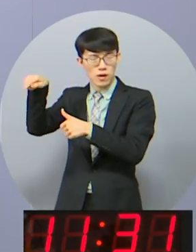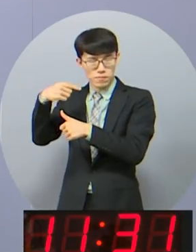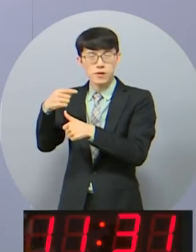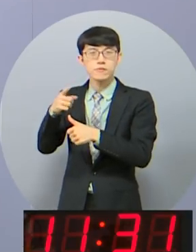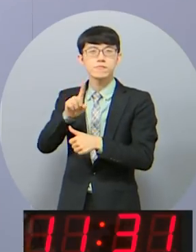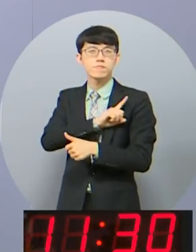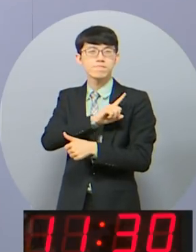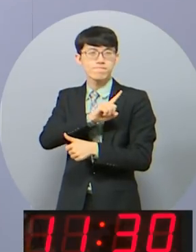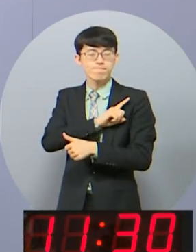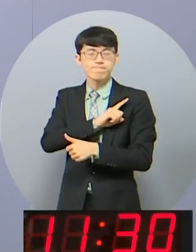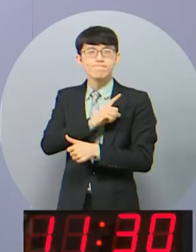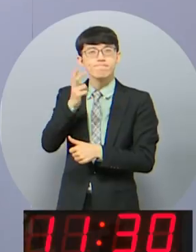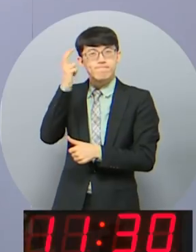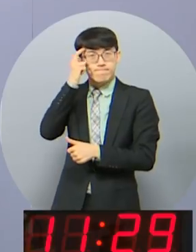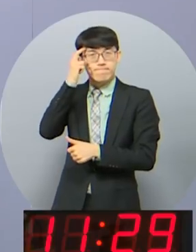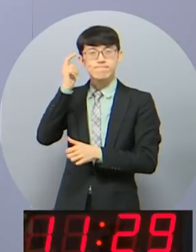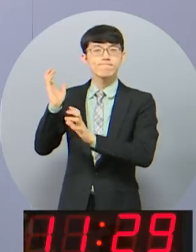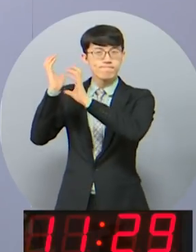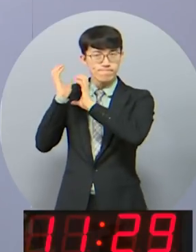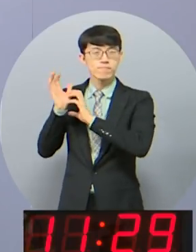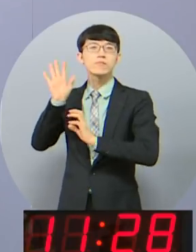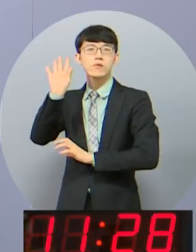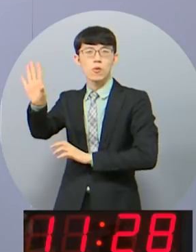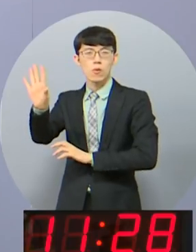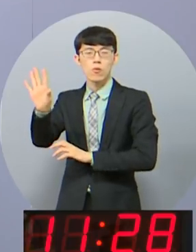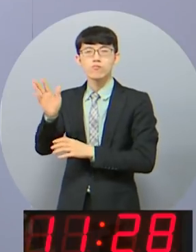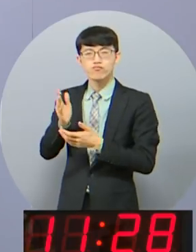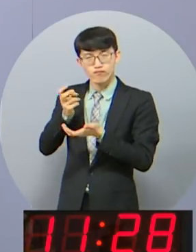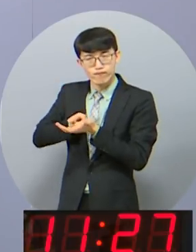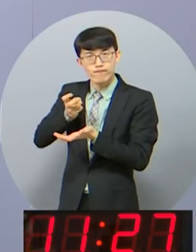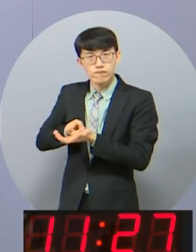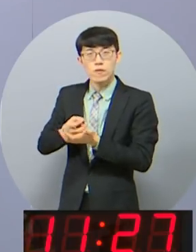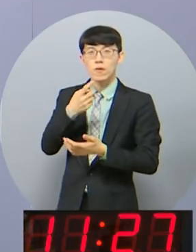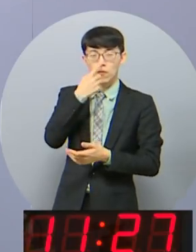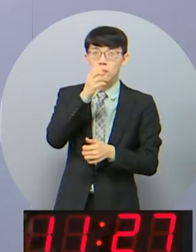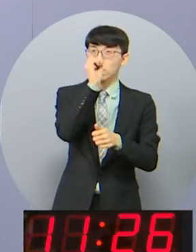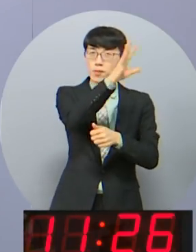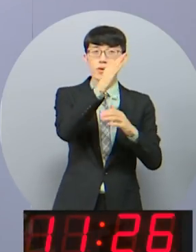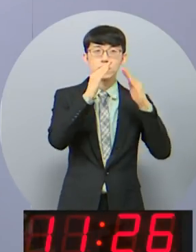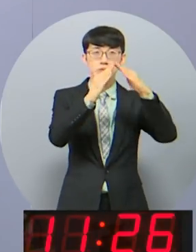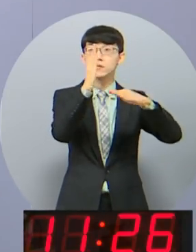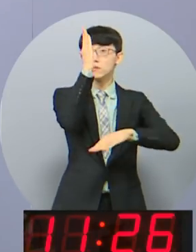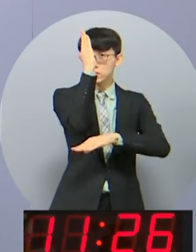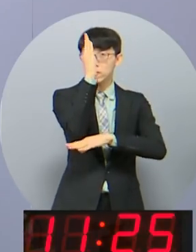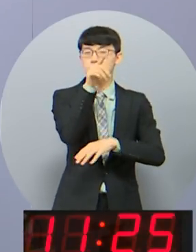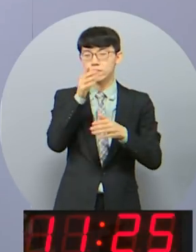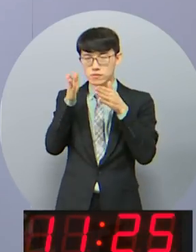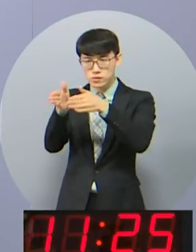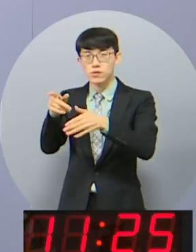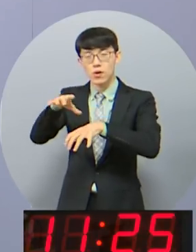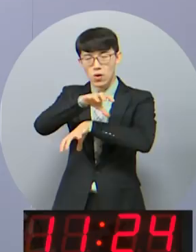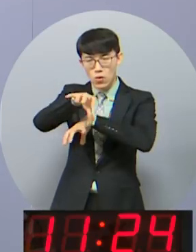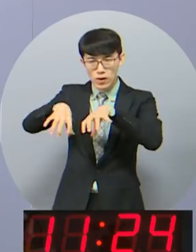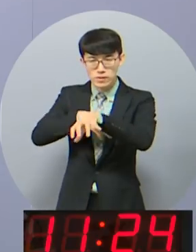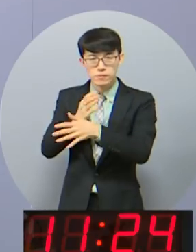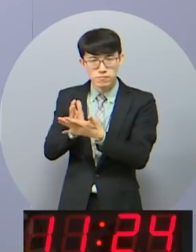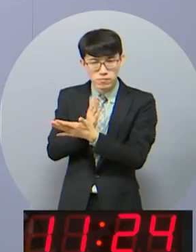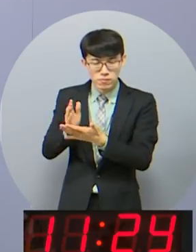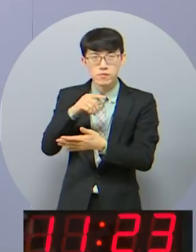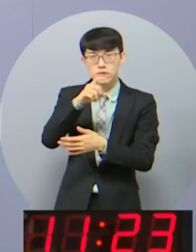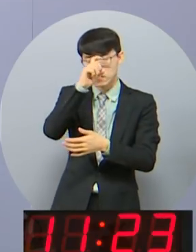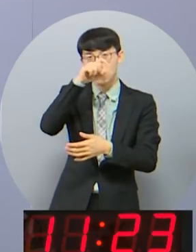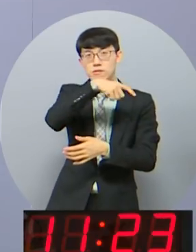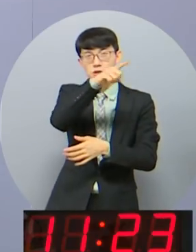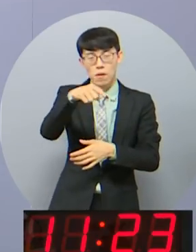环境的使命，他们的责任感，所以我们也要求市府赶快在环境敏感分析上尽快加强，尽